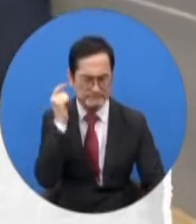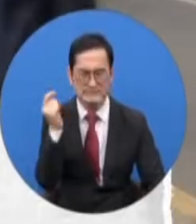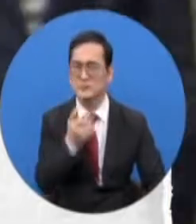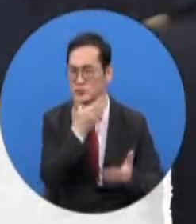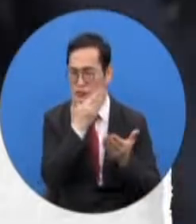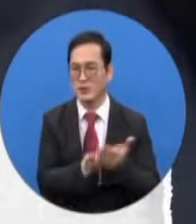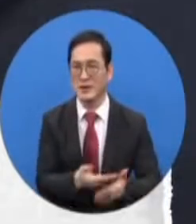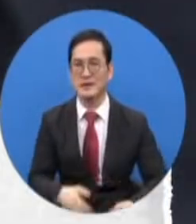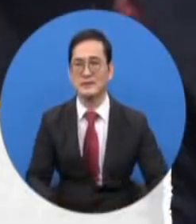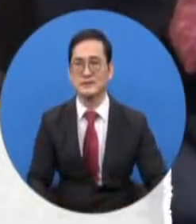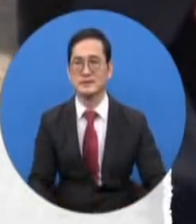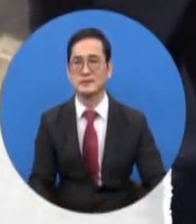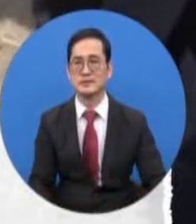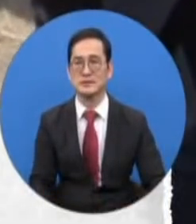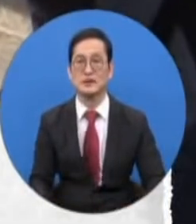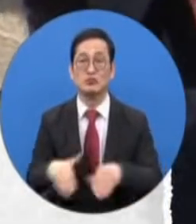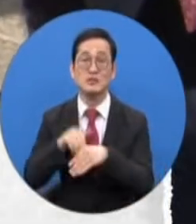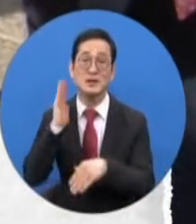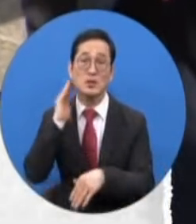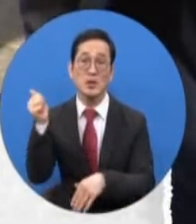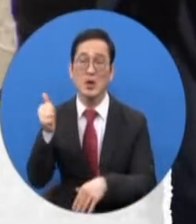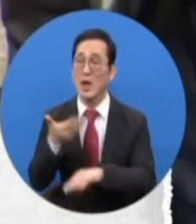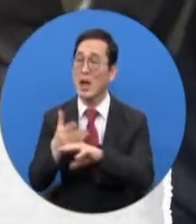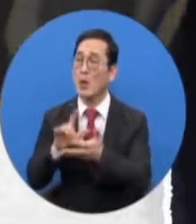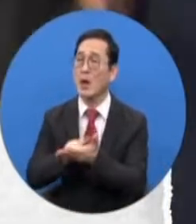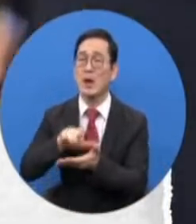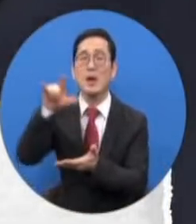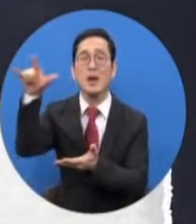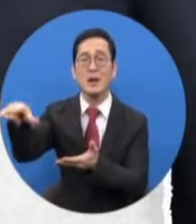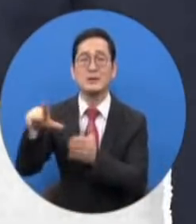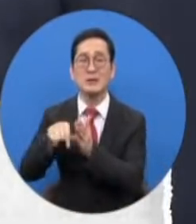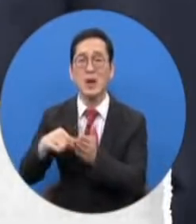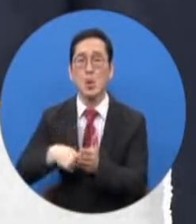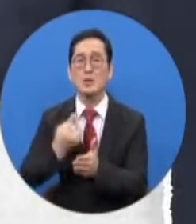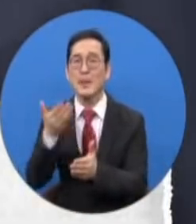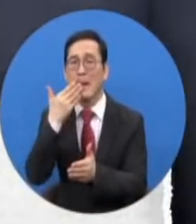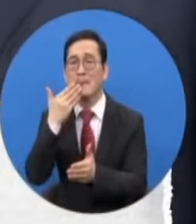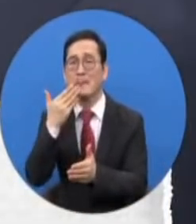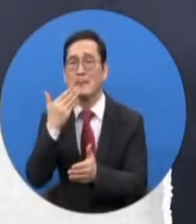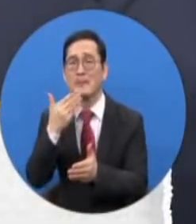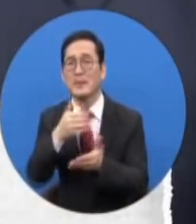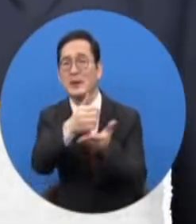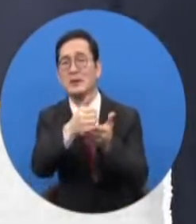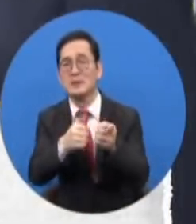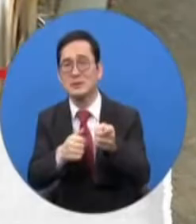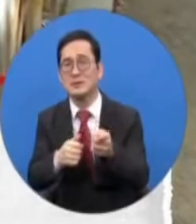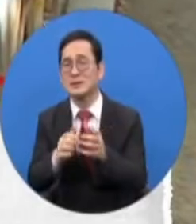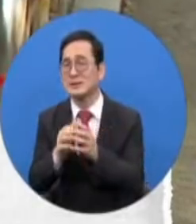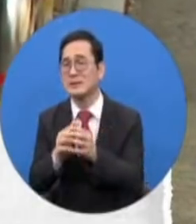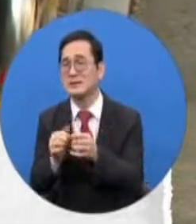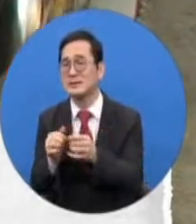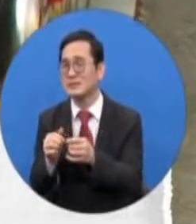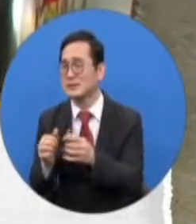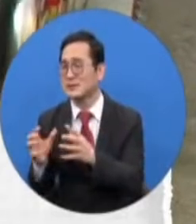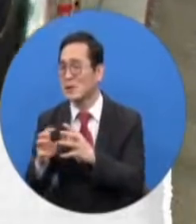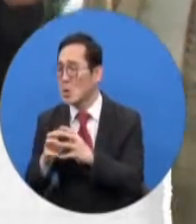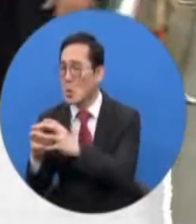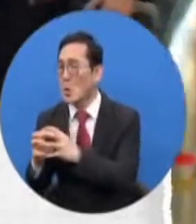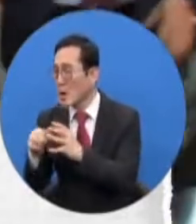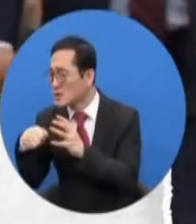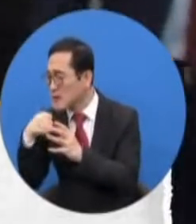혼밥 논란은 해외 순방 때 한 몇 번 이제 혼밥, 그러니까 같이 이제 갔던 참모들과만 식사하는